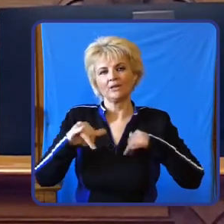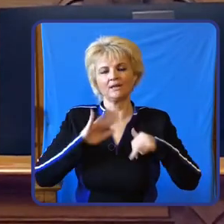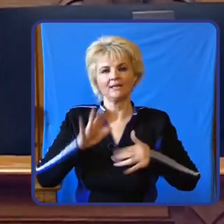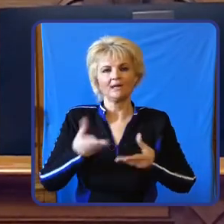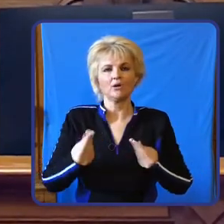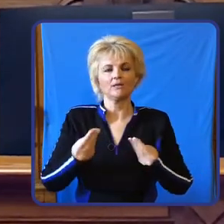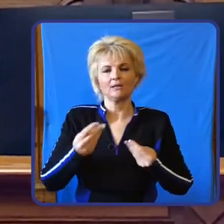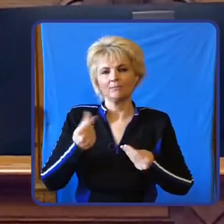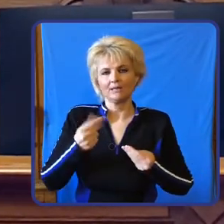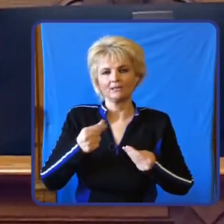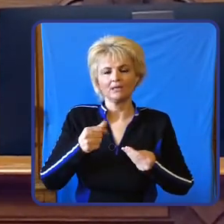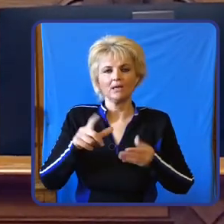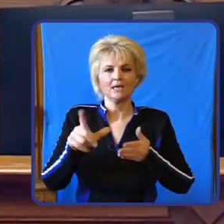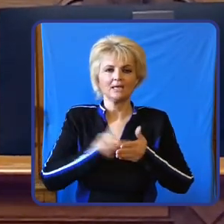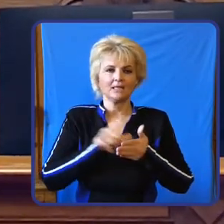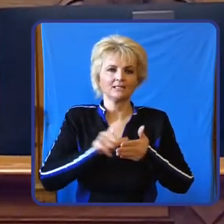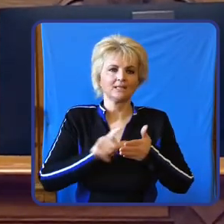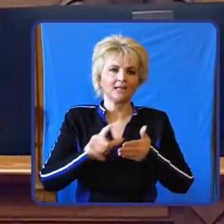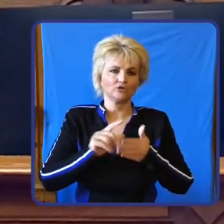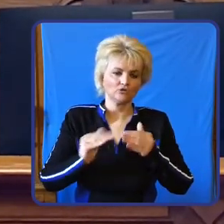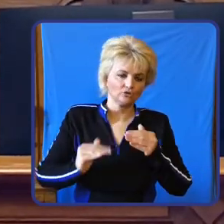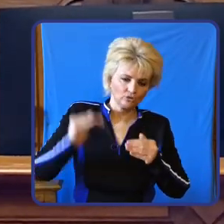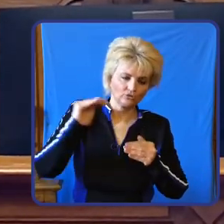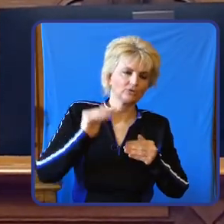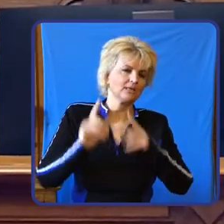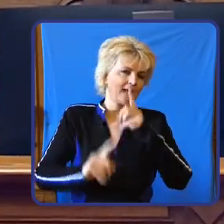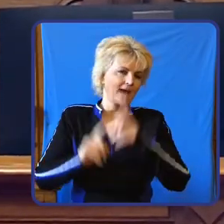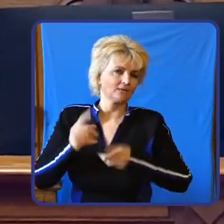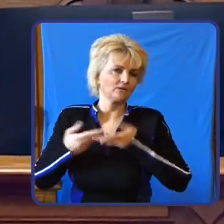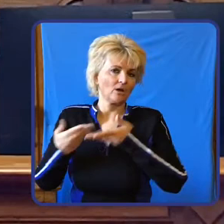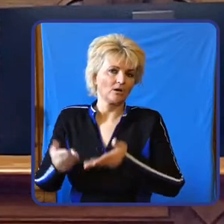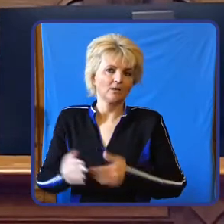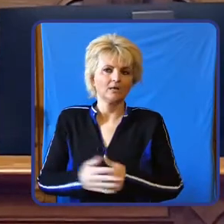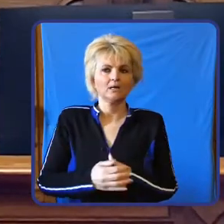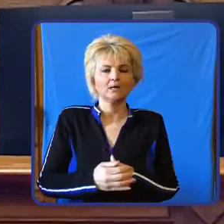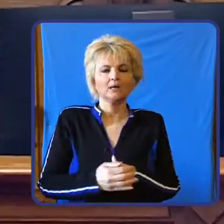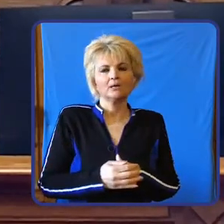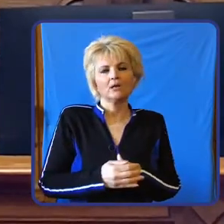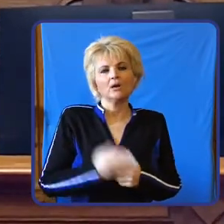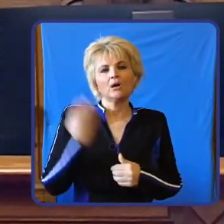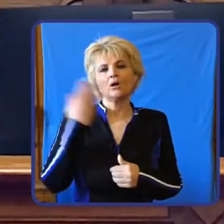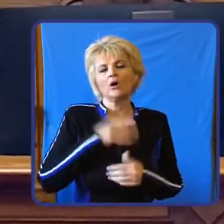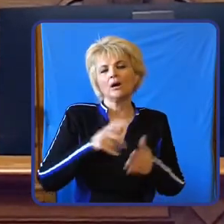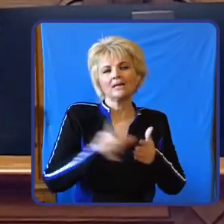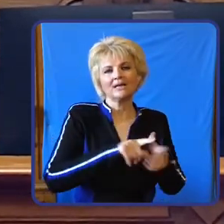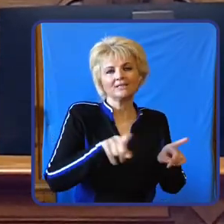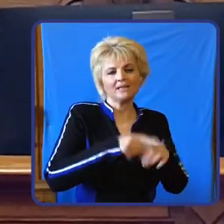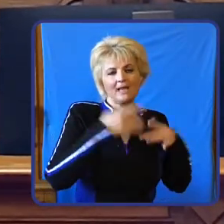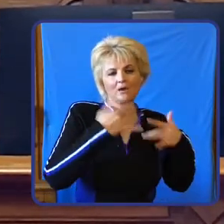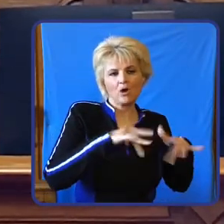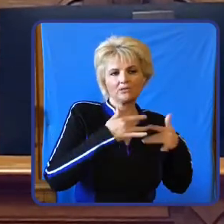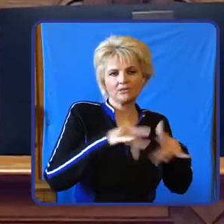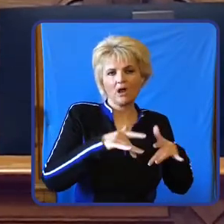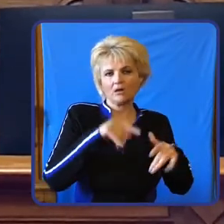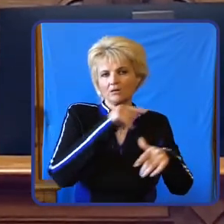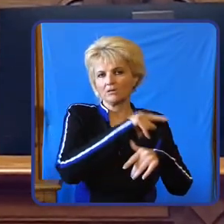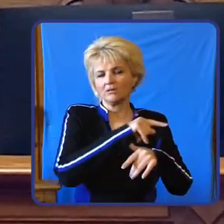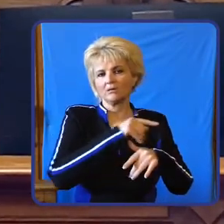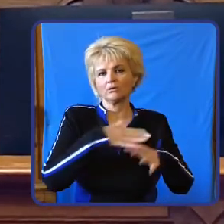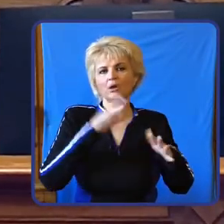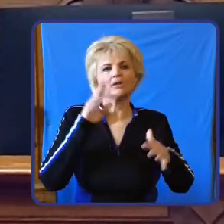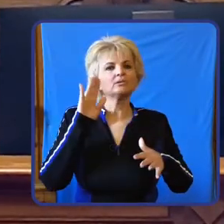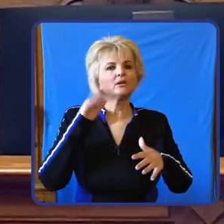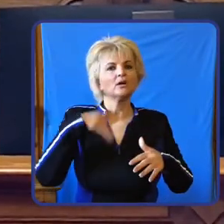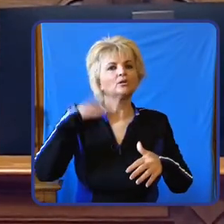amelynek legalább a kétszeresére járna. Tehát ha a fele ilyen tehetős, bocsánat, a kétszer ilyen tehetős, kétszer ilyen gazdag, fele ennyire rászoruló,